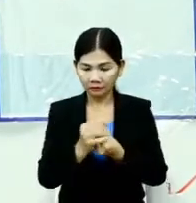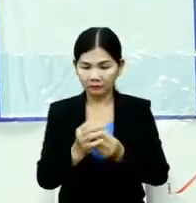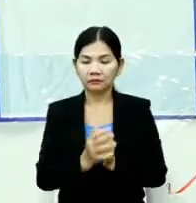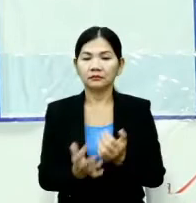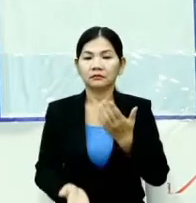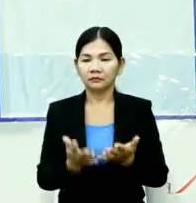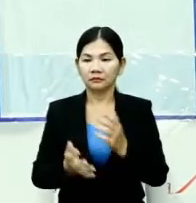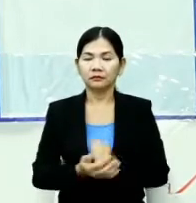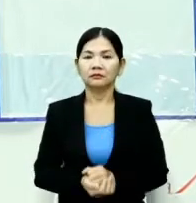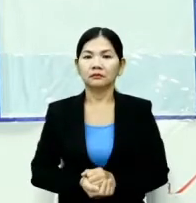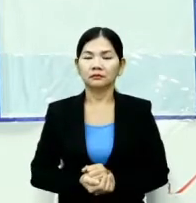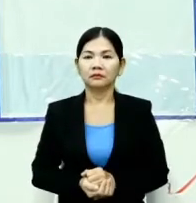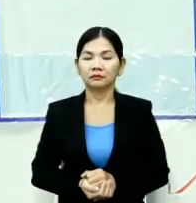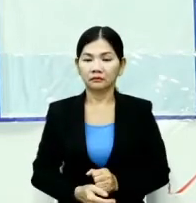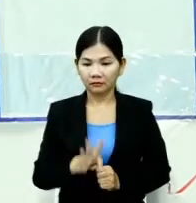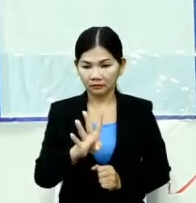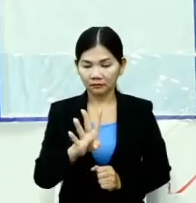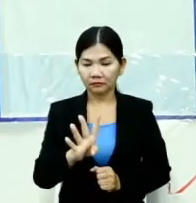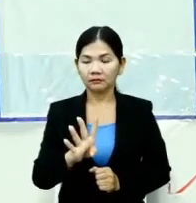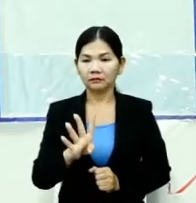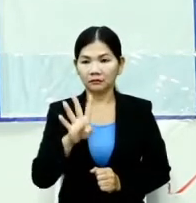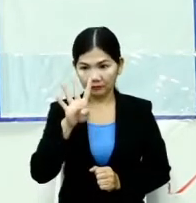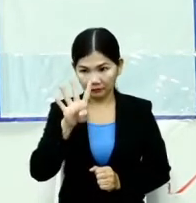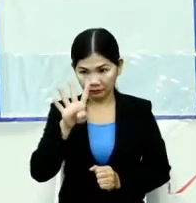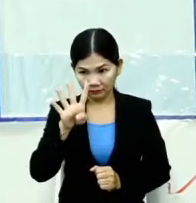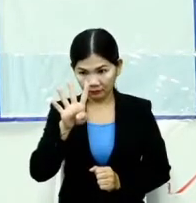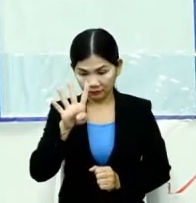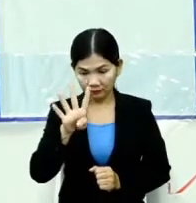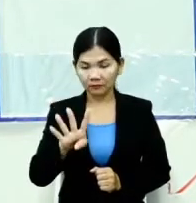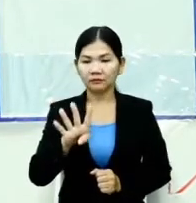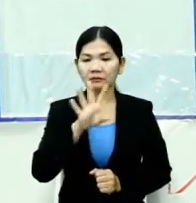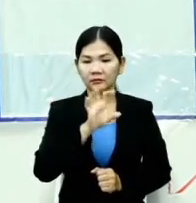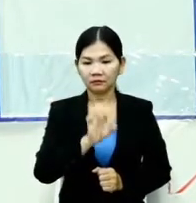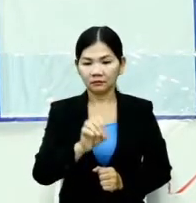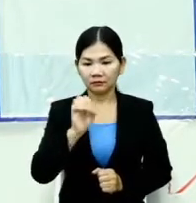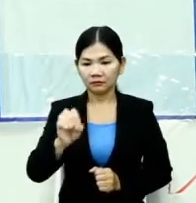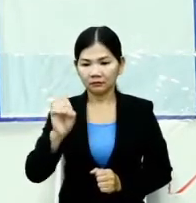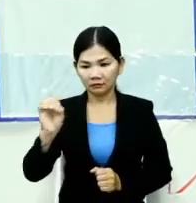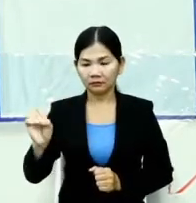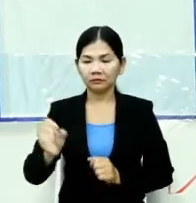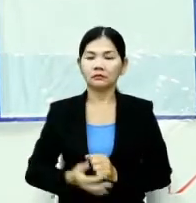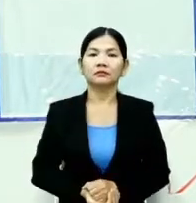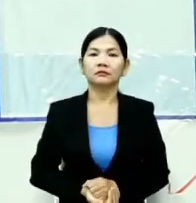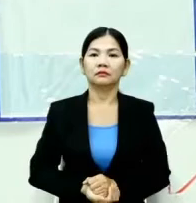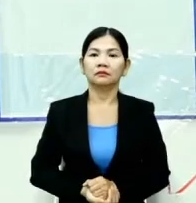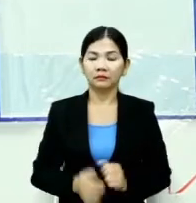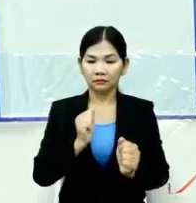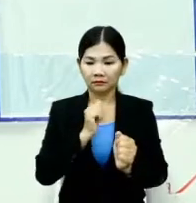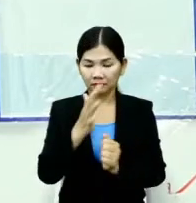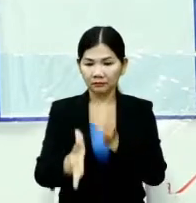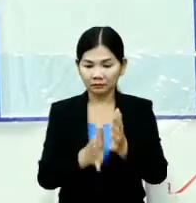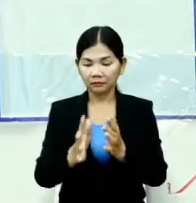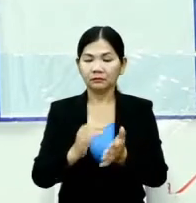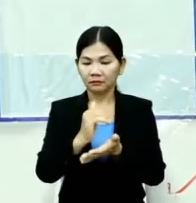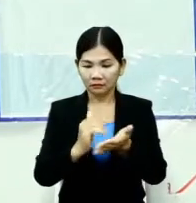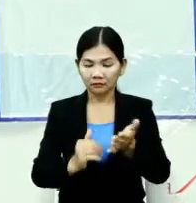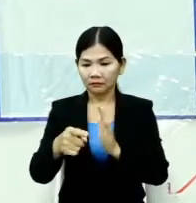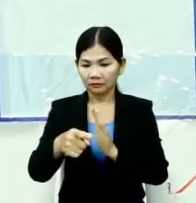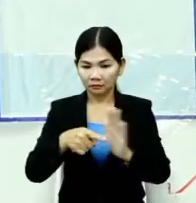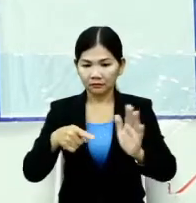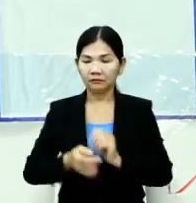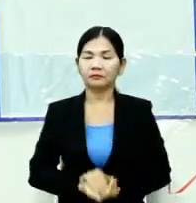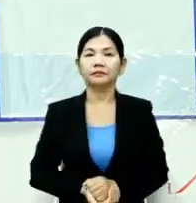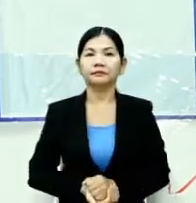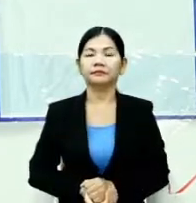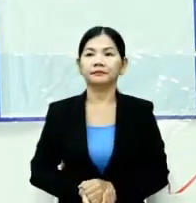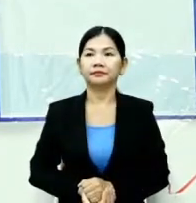ដល់ទៅ4000គត់ណាកូនចាំ1 2 3 4តើឥឡូវកូនមកចាប់ដើមប៉ាន់ស្មានផលដកជាមួយនឹងអ្នកគ្រូទាំងអស់គ្នាណាកូន